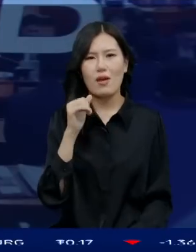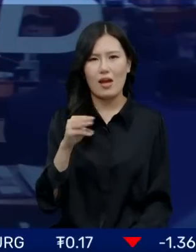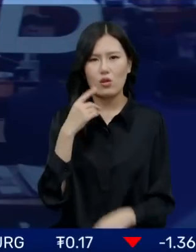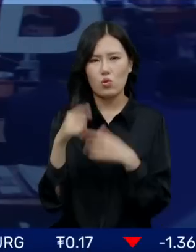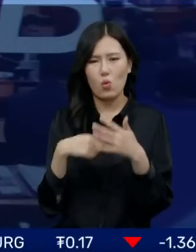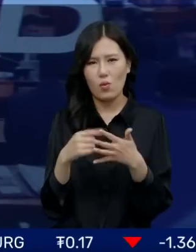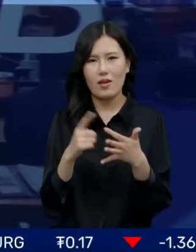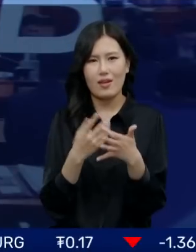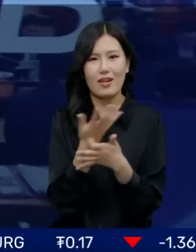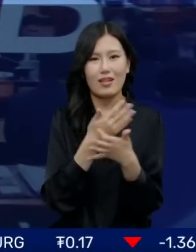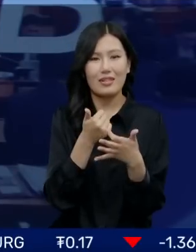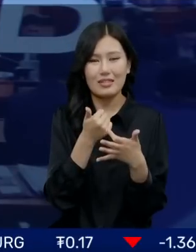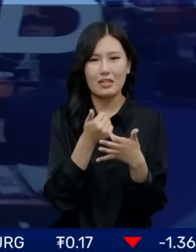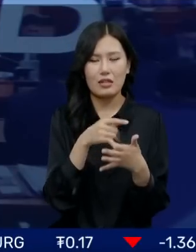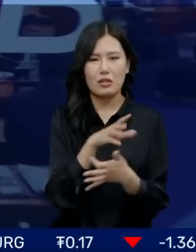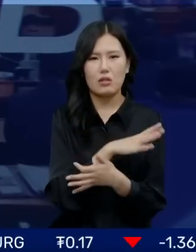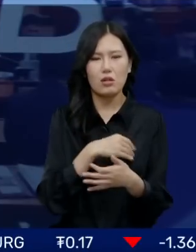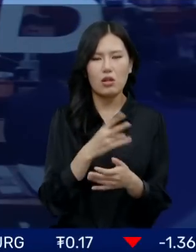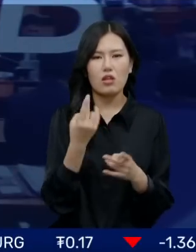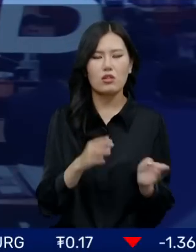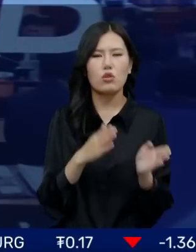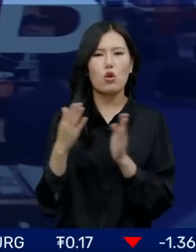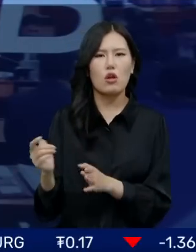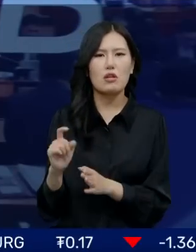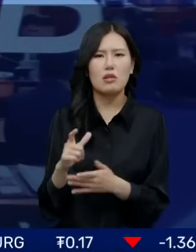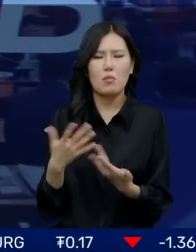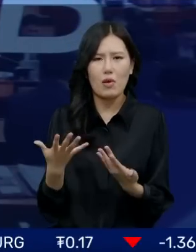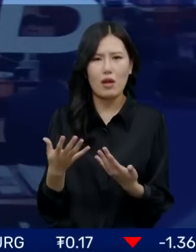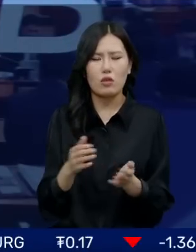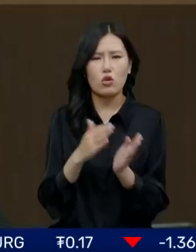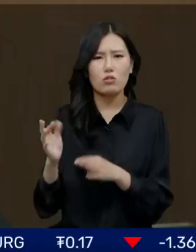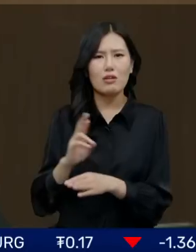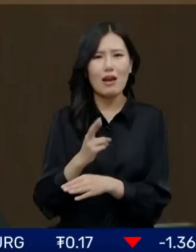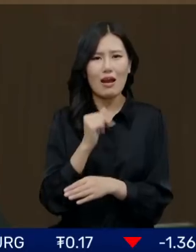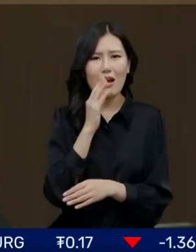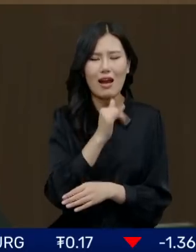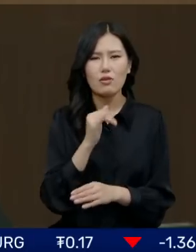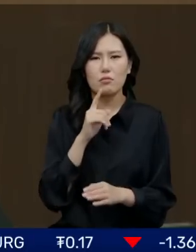байсан ч тодорхойгүй шалтгаанаар тодорхойгүй хугацаагаар мөн хойшлууллаа.